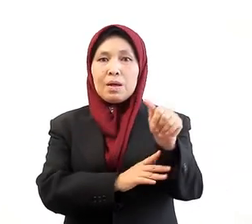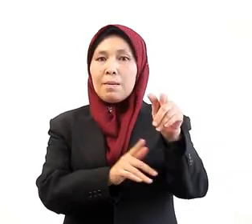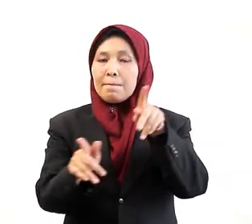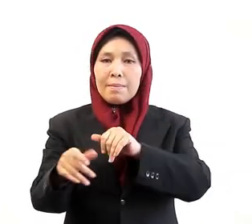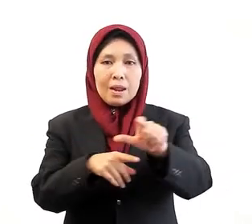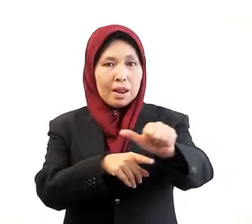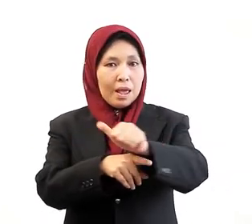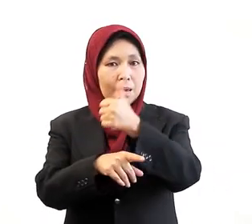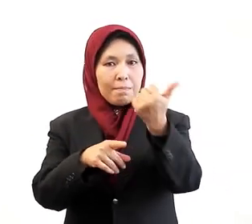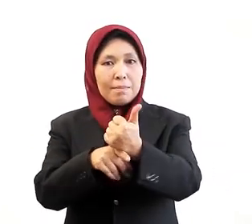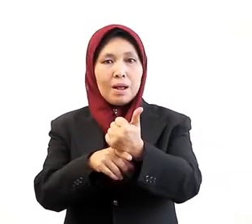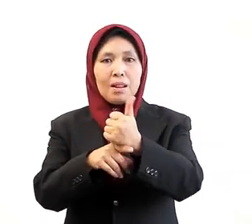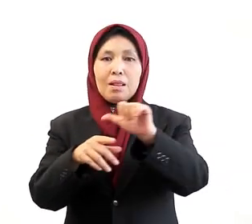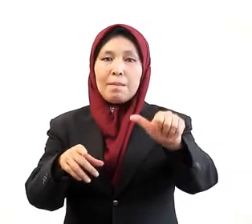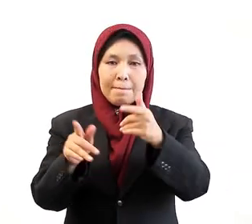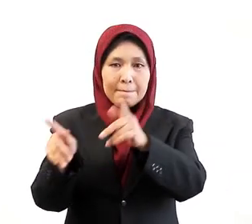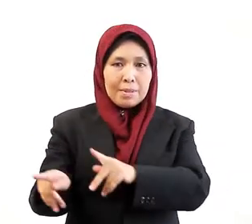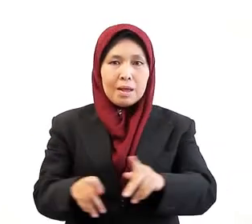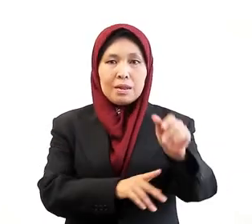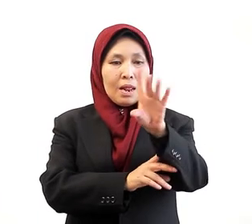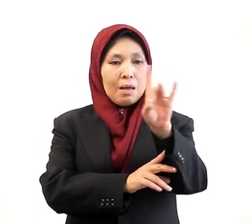Plan Azim, RM130.